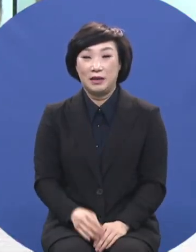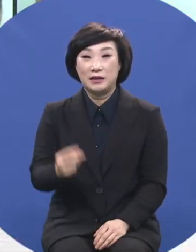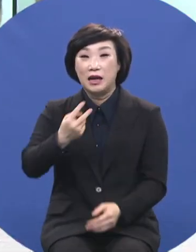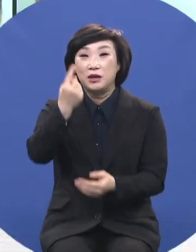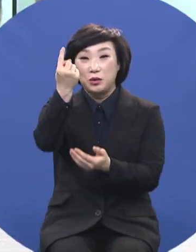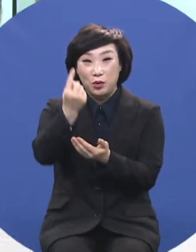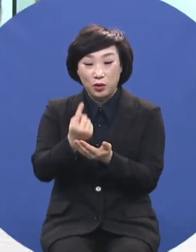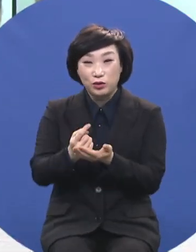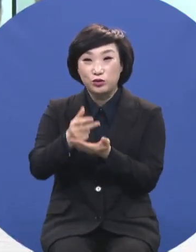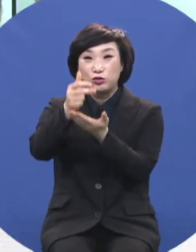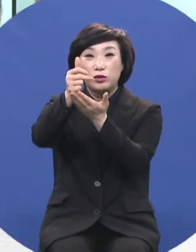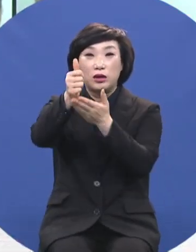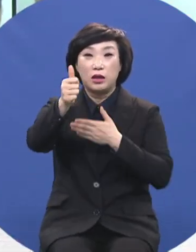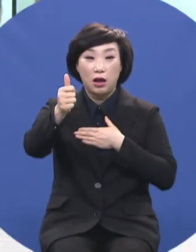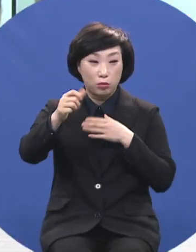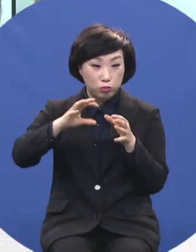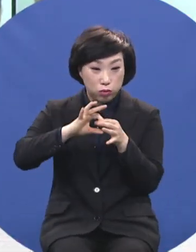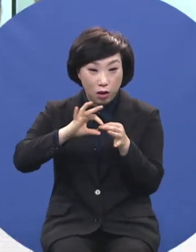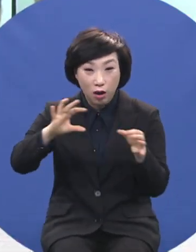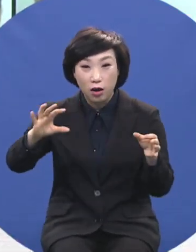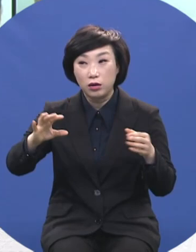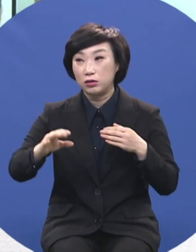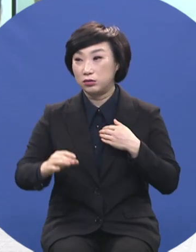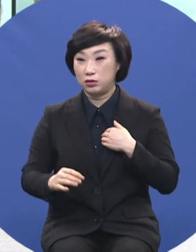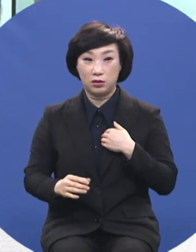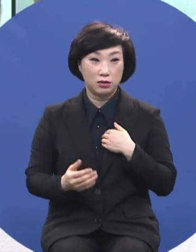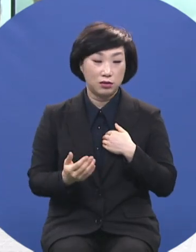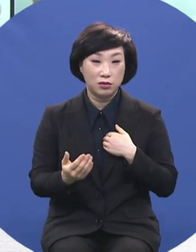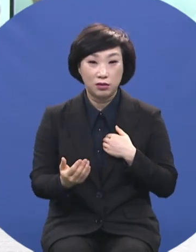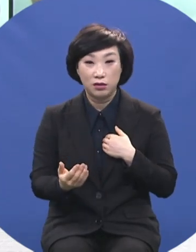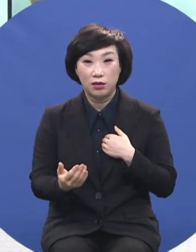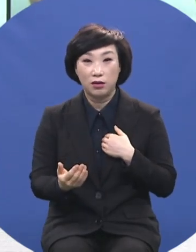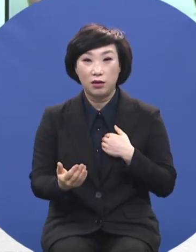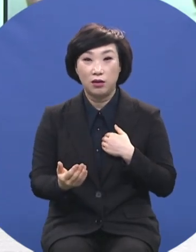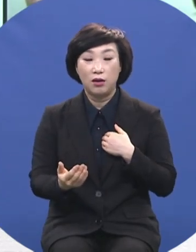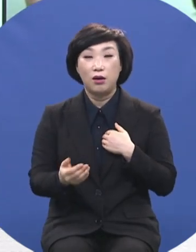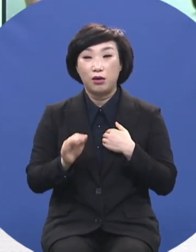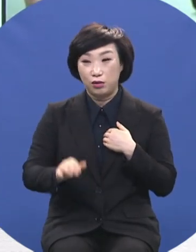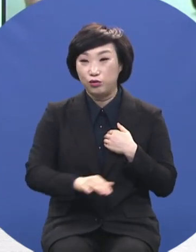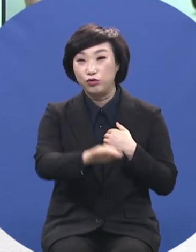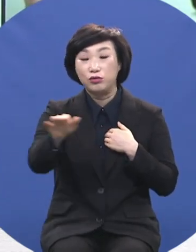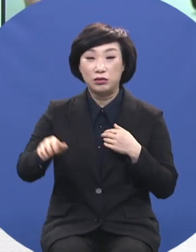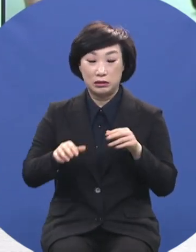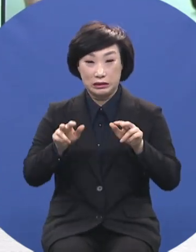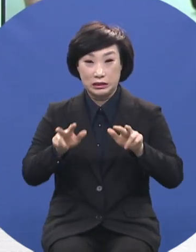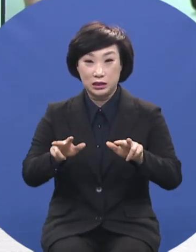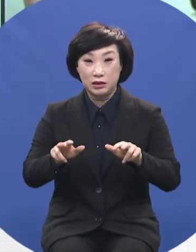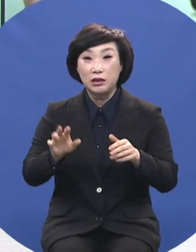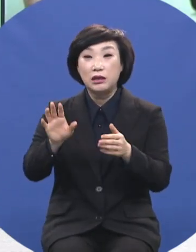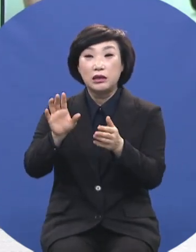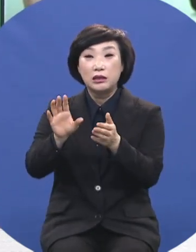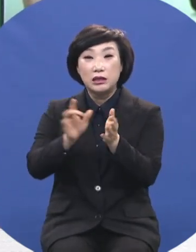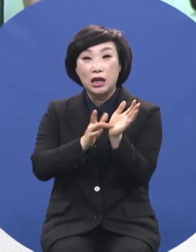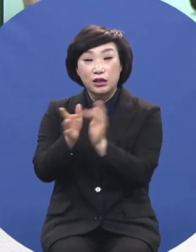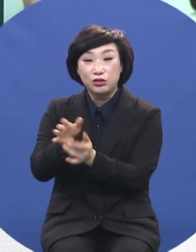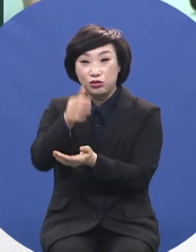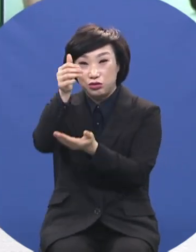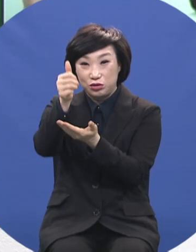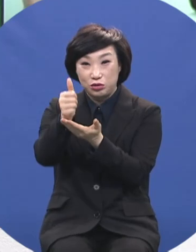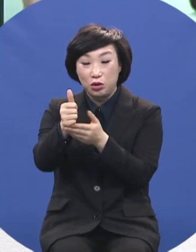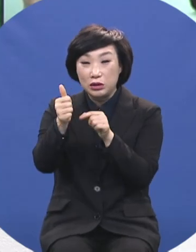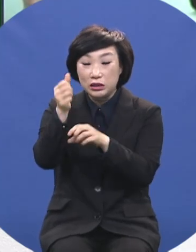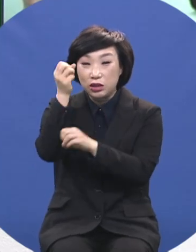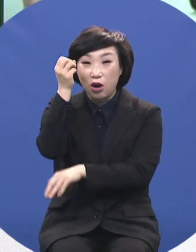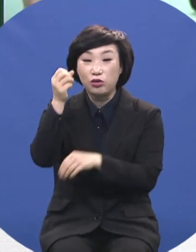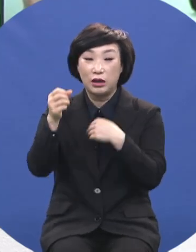재림의 주님과 나와 아무 상관없다면, 그러면 지금 그리스도라고는 그